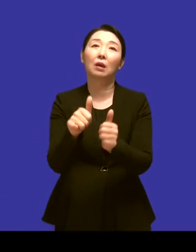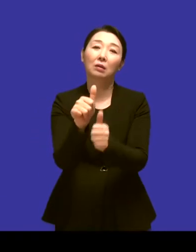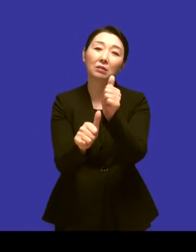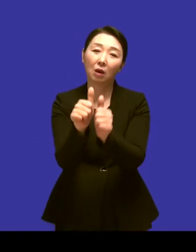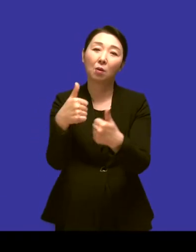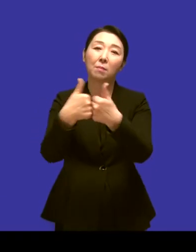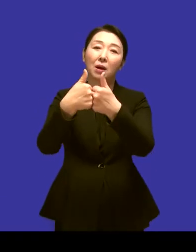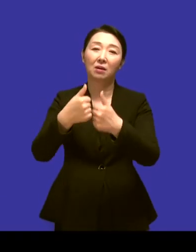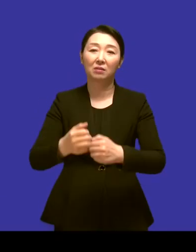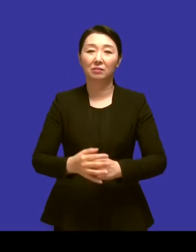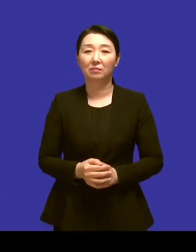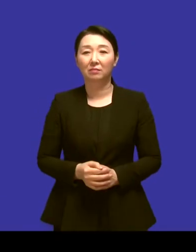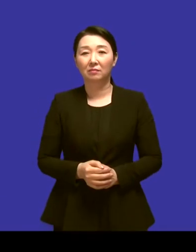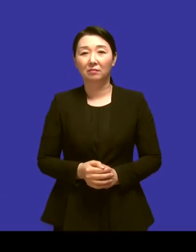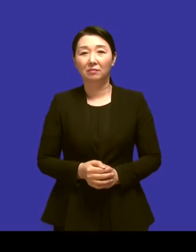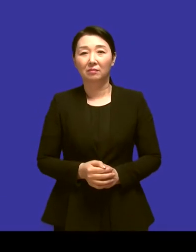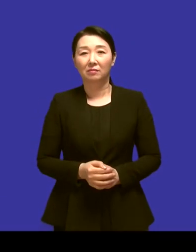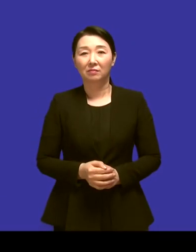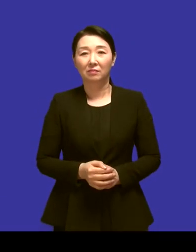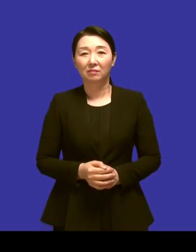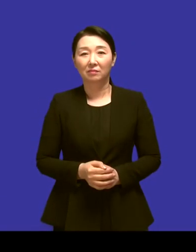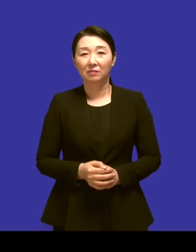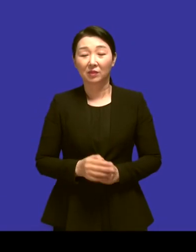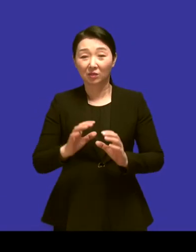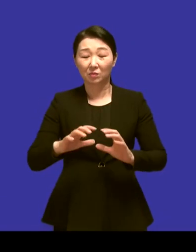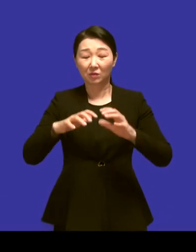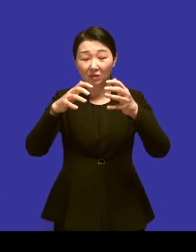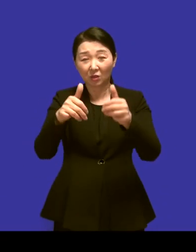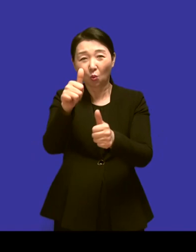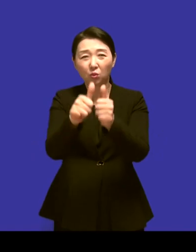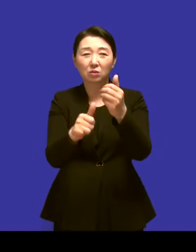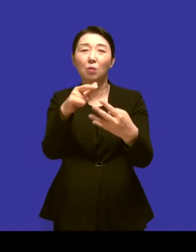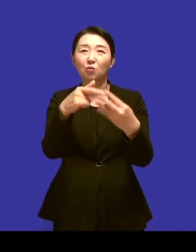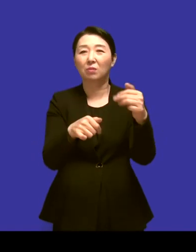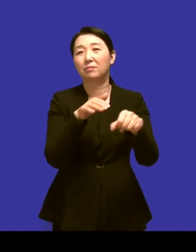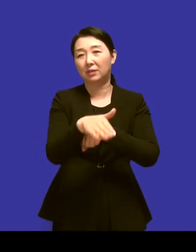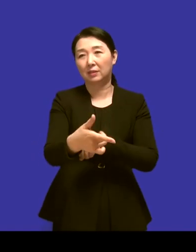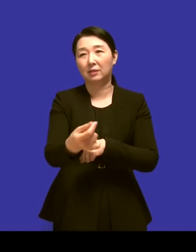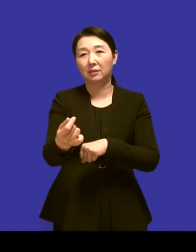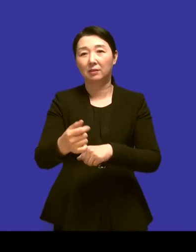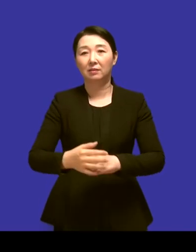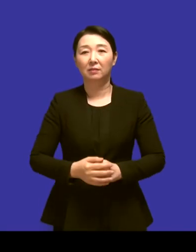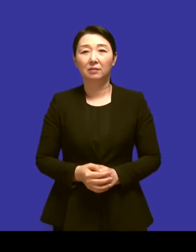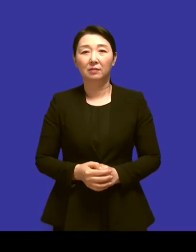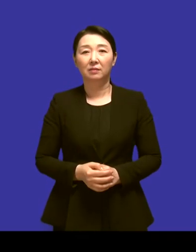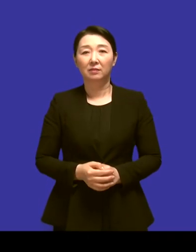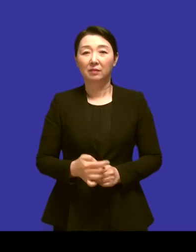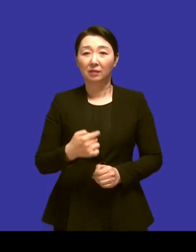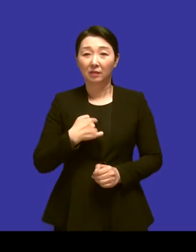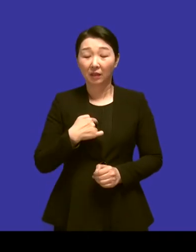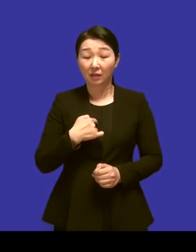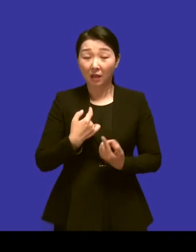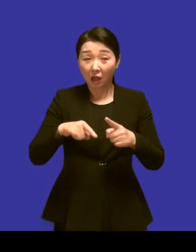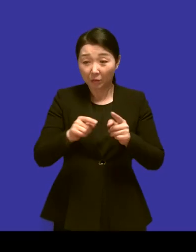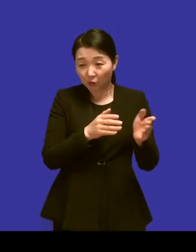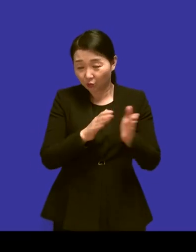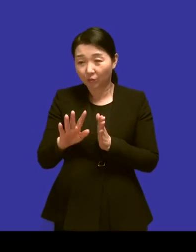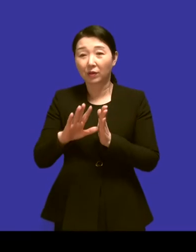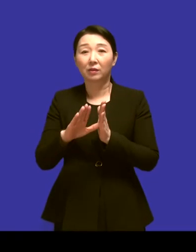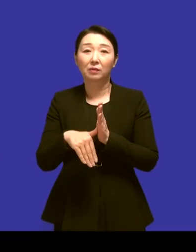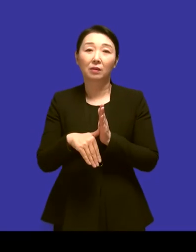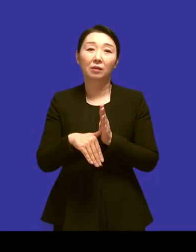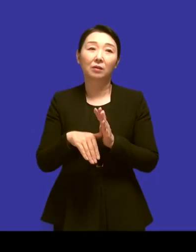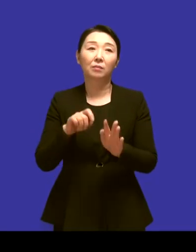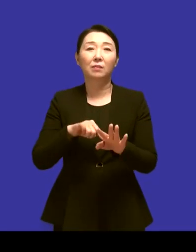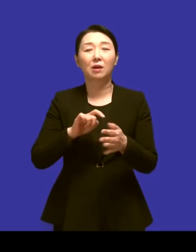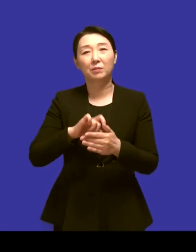맞아요. 하잖아요. 네, 근데 그게 거의 있었죠. 전 세계 오디션 프로가 다 그런 형식을 띈다고 그러는데 저는 그 같이 준비하면서도 그게